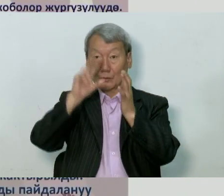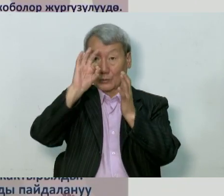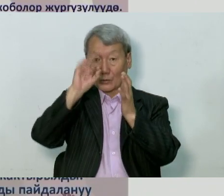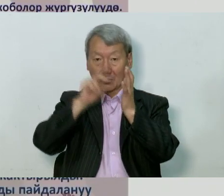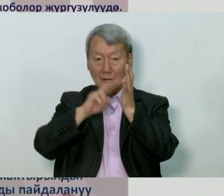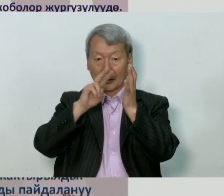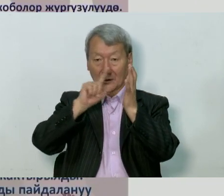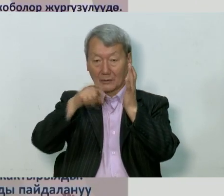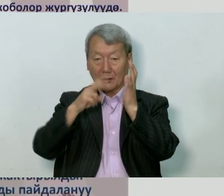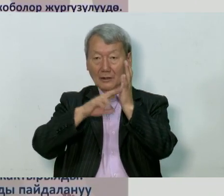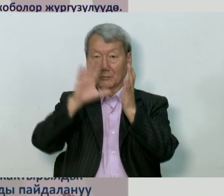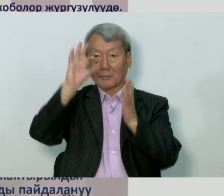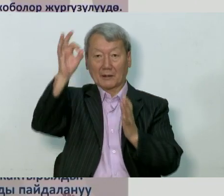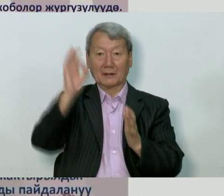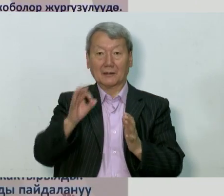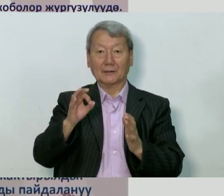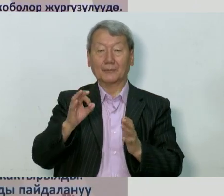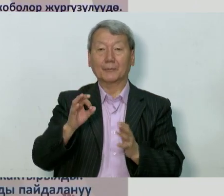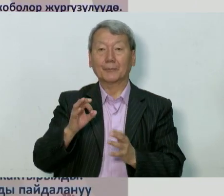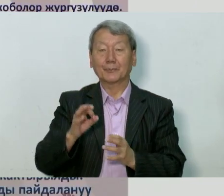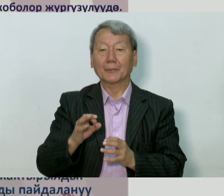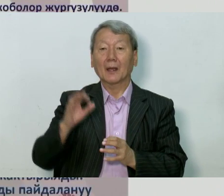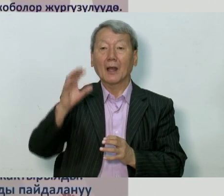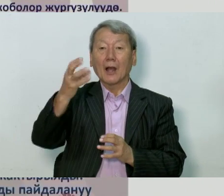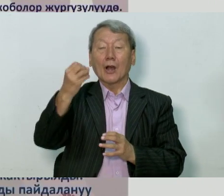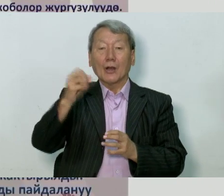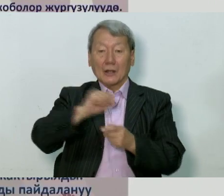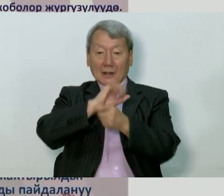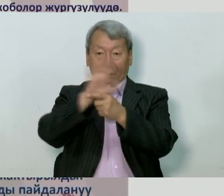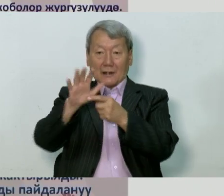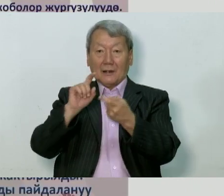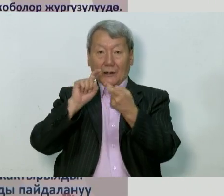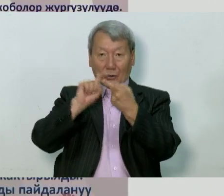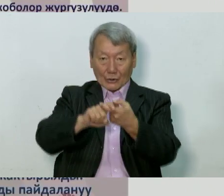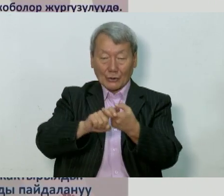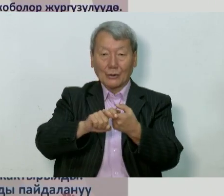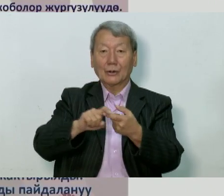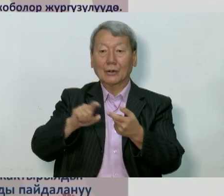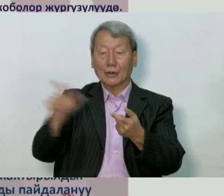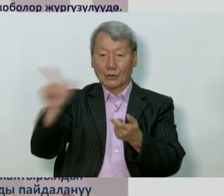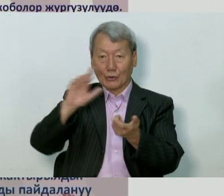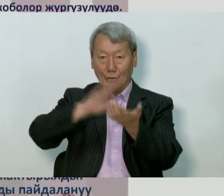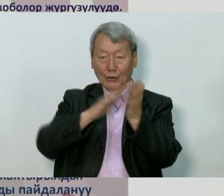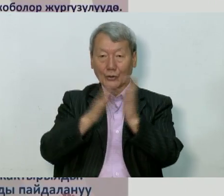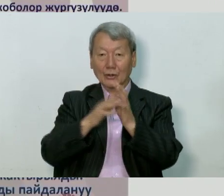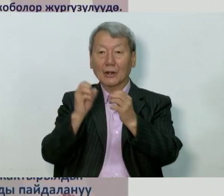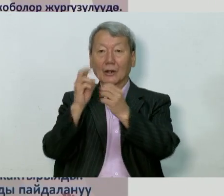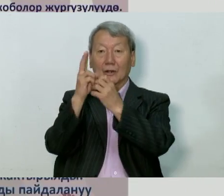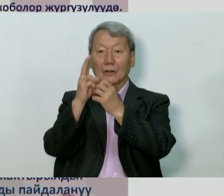0,75%. Андан тышкары COVID-19 боюнча чукул долбоор катарында